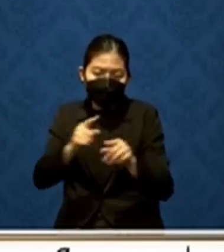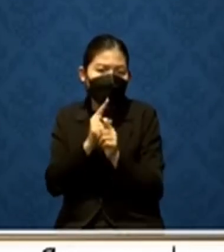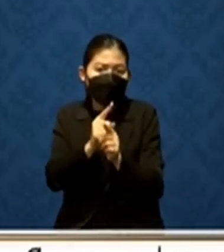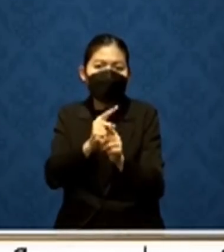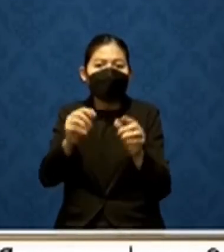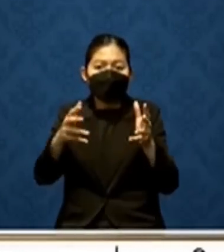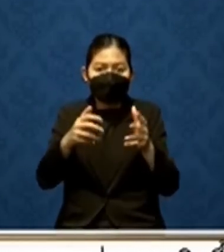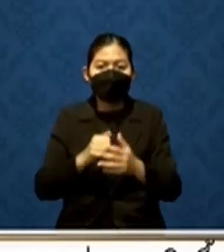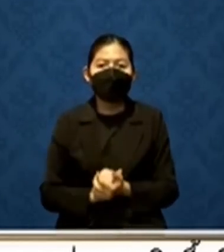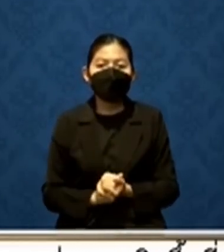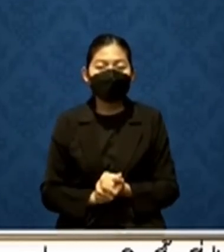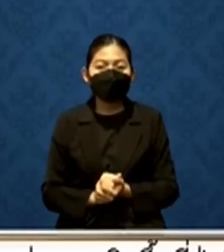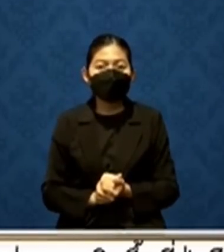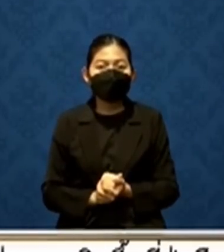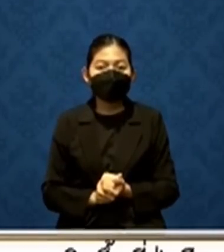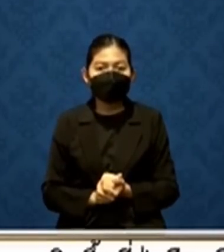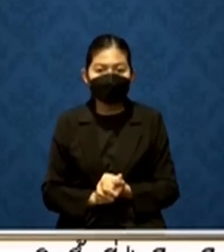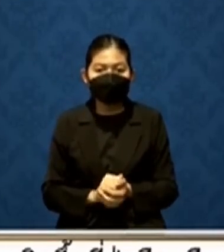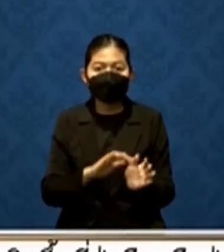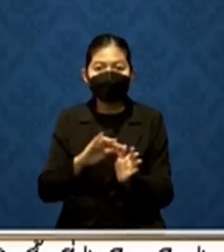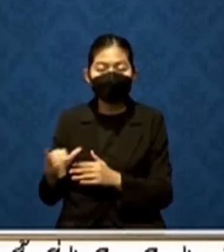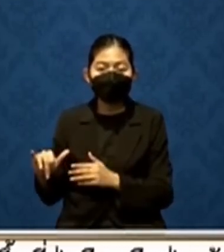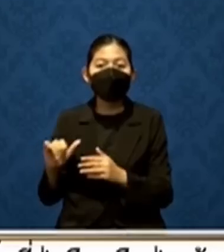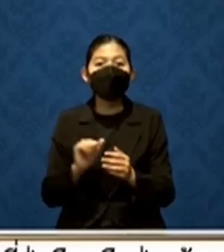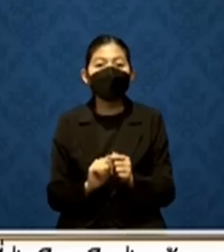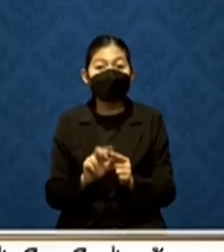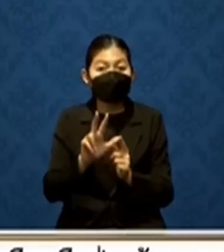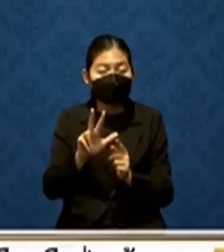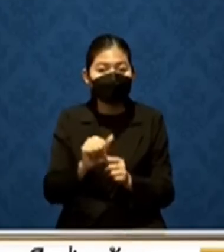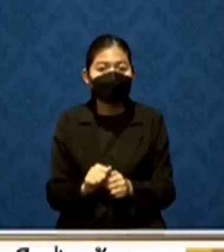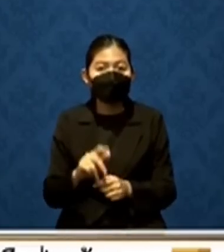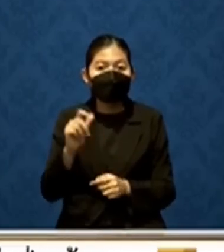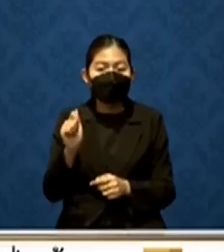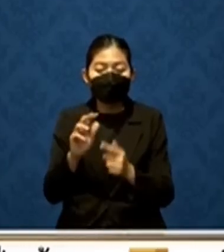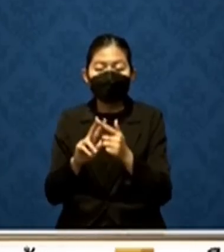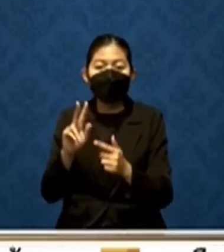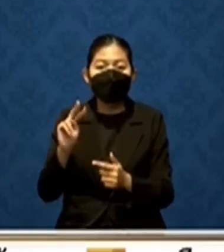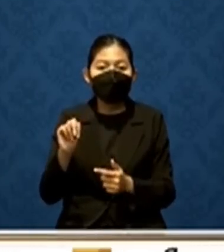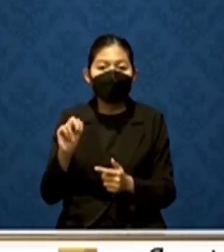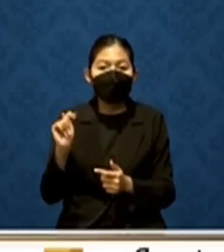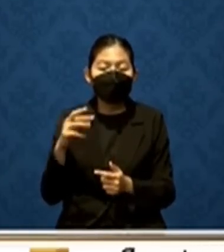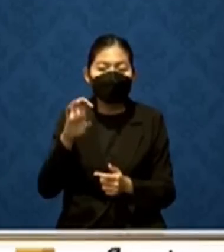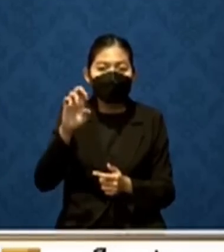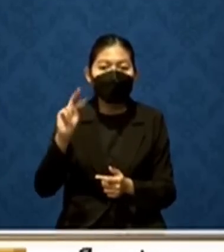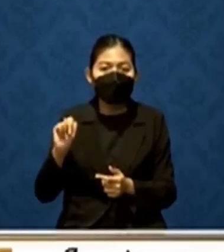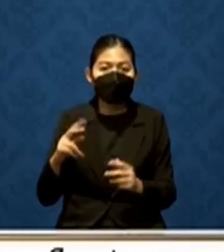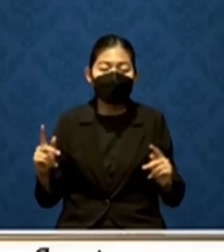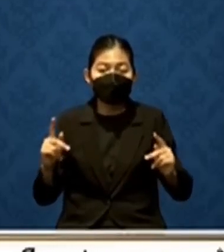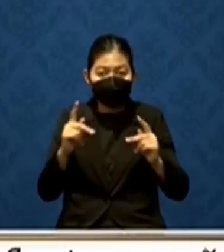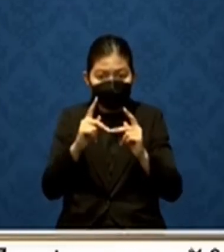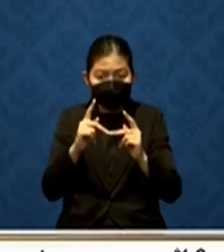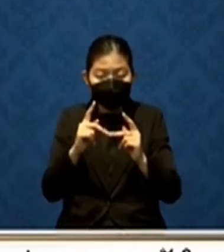ต่อไปก็ตั้งนานยุโรป1นายอนุทินชาญวีรกูลรองนายกระทำเลและร่ำตีว่าการกระทรวง